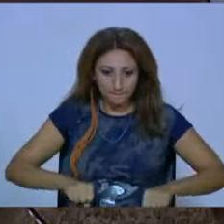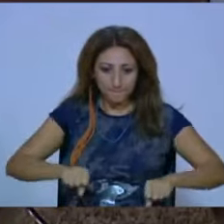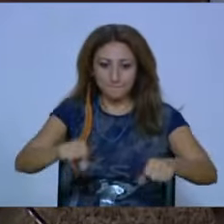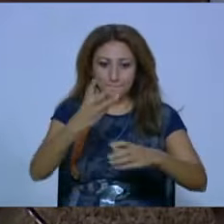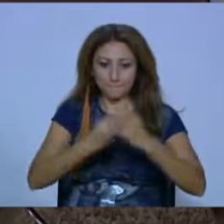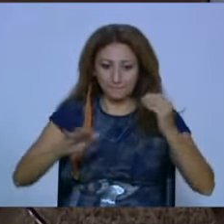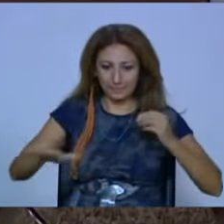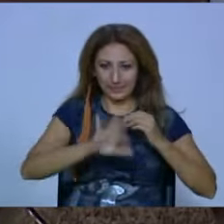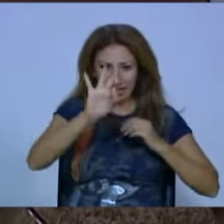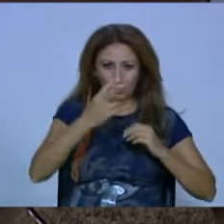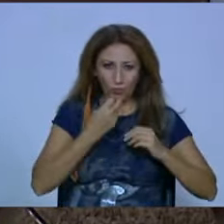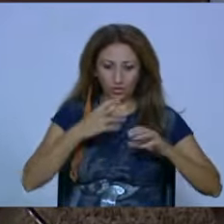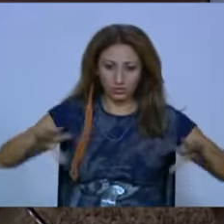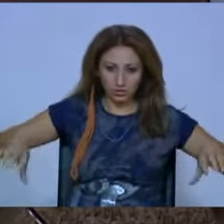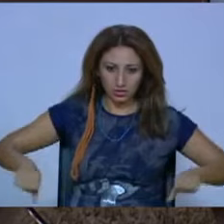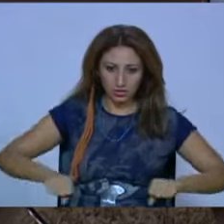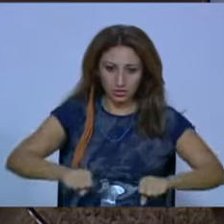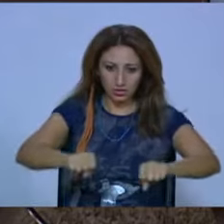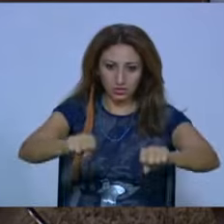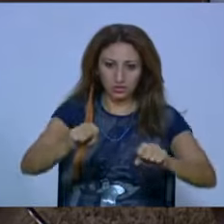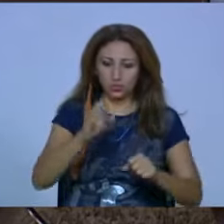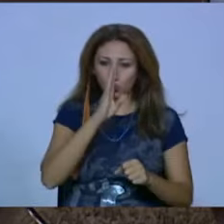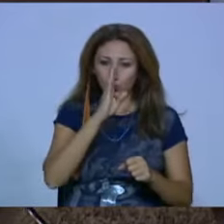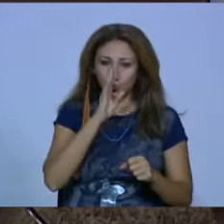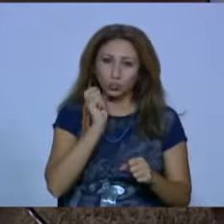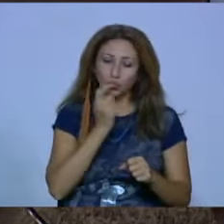صغيرين الثلاثة، وعندهم يوم الاثنين